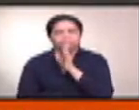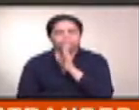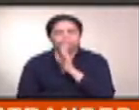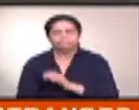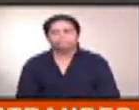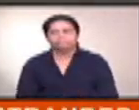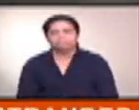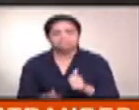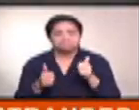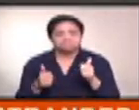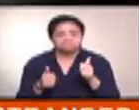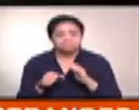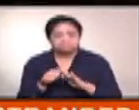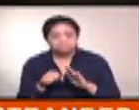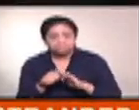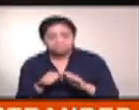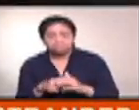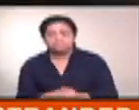Okay na?